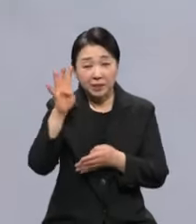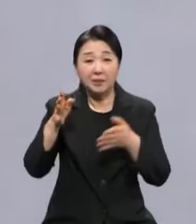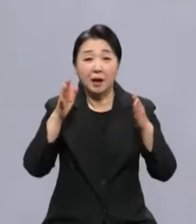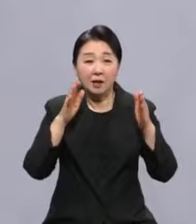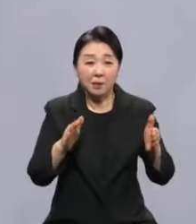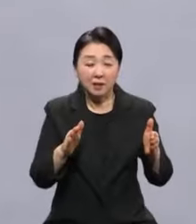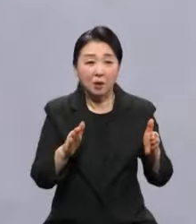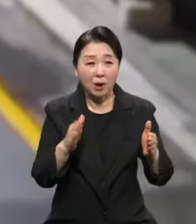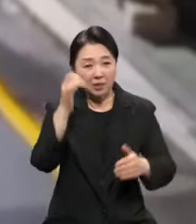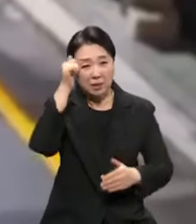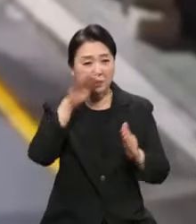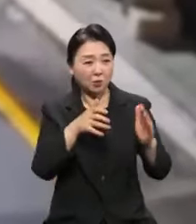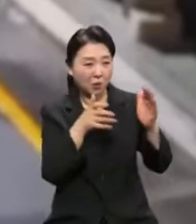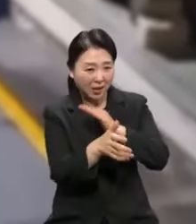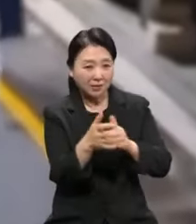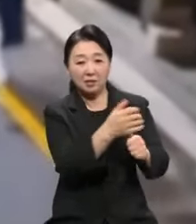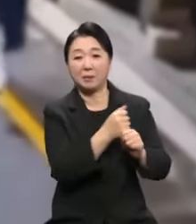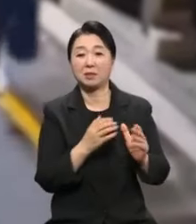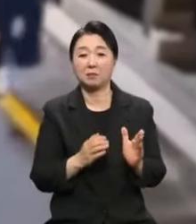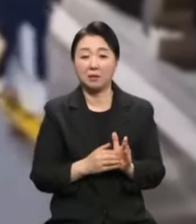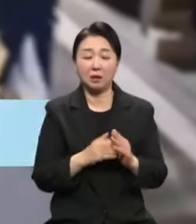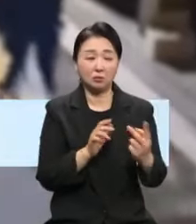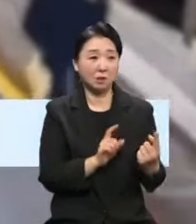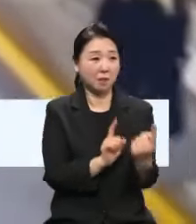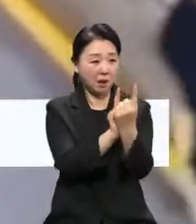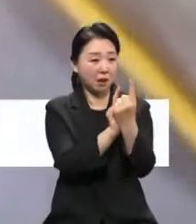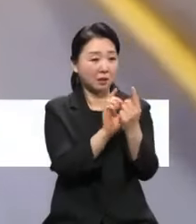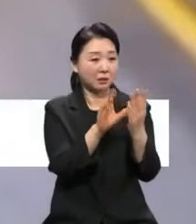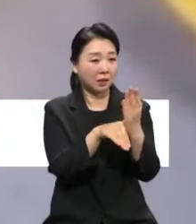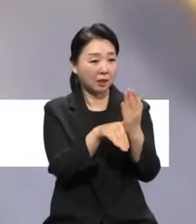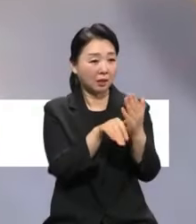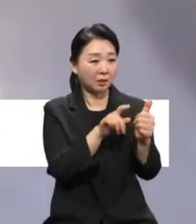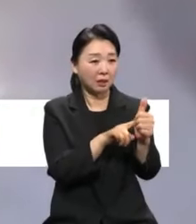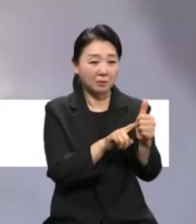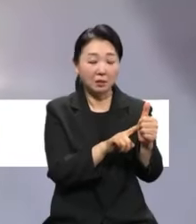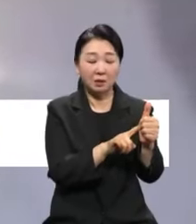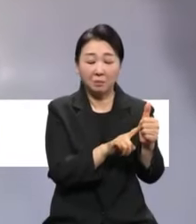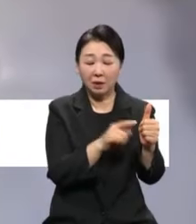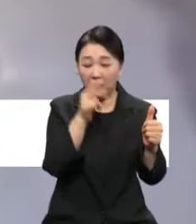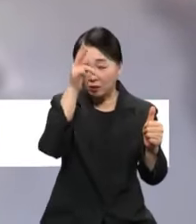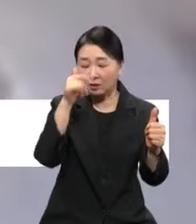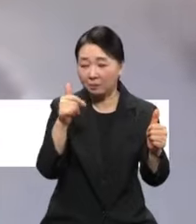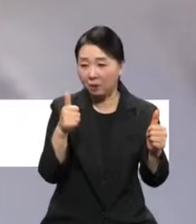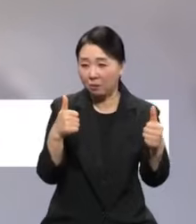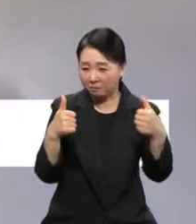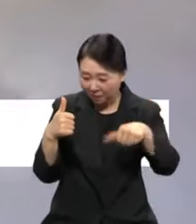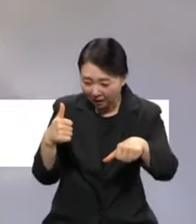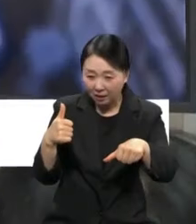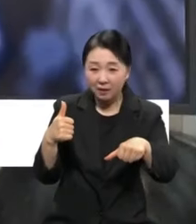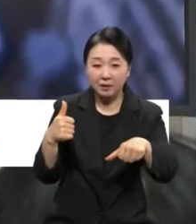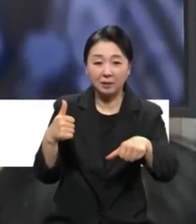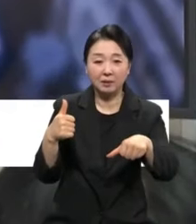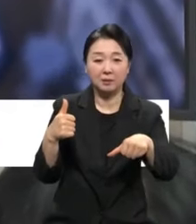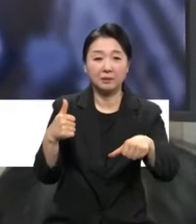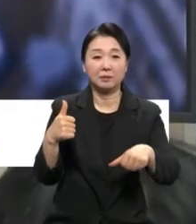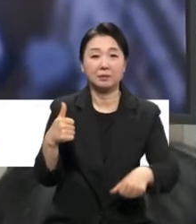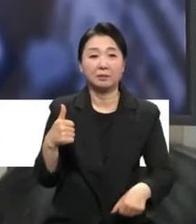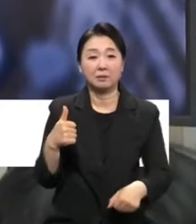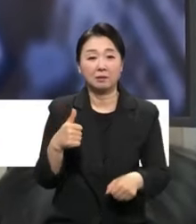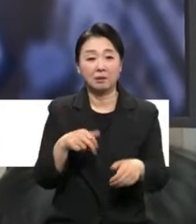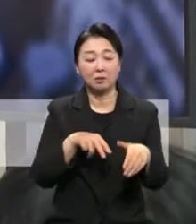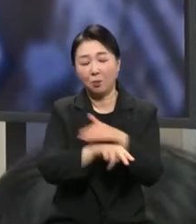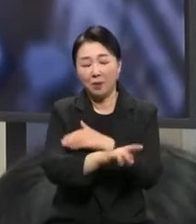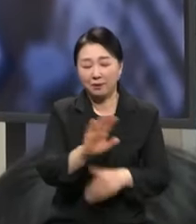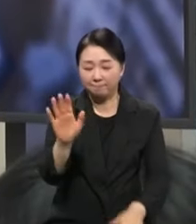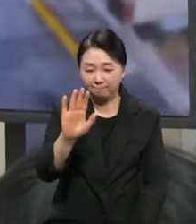숙소를 덮쳤습니다. 두 사람이 마주한 순간 남성은 임경희에게 바로 고개를 숙였습니다. 도망은 시도도